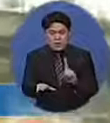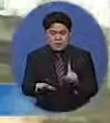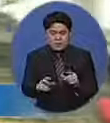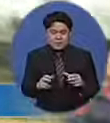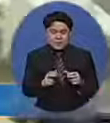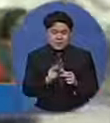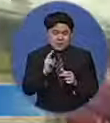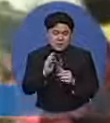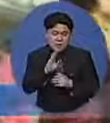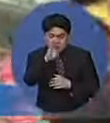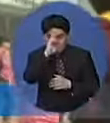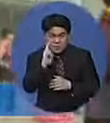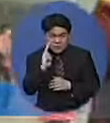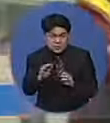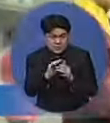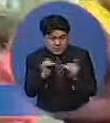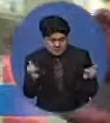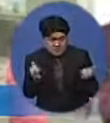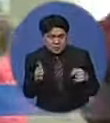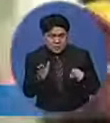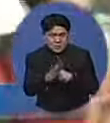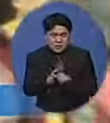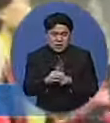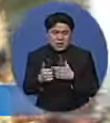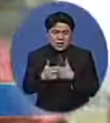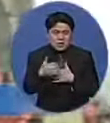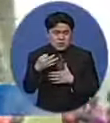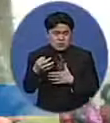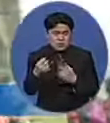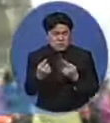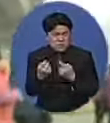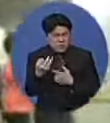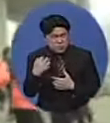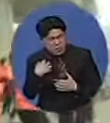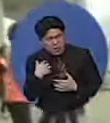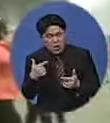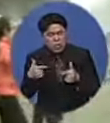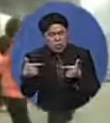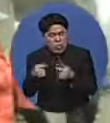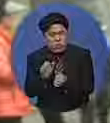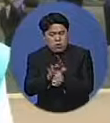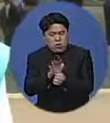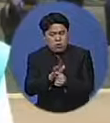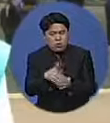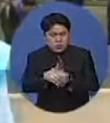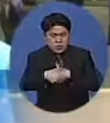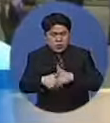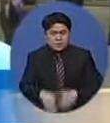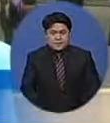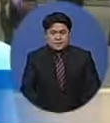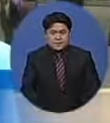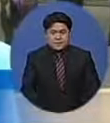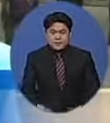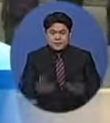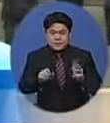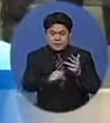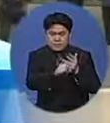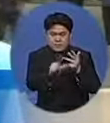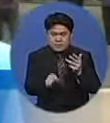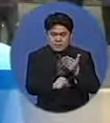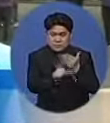중증 질환자를 위해 진료비 부담 해소에도 나선다는 계획입니다. 공단은 올 8,